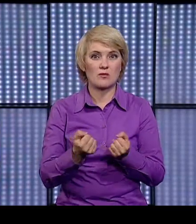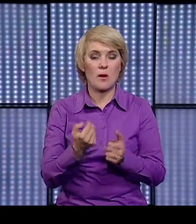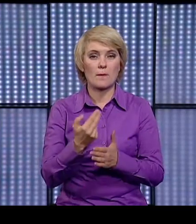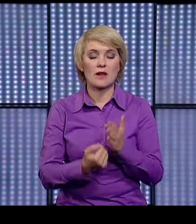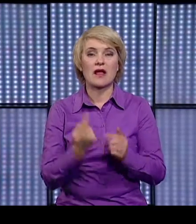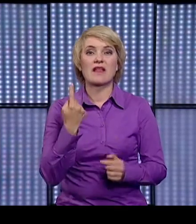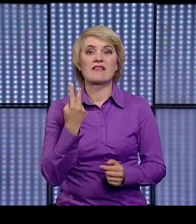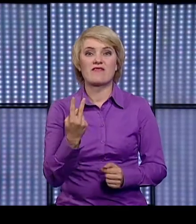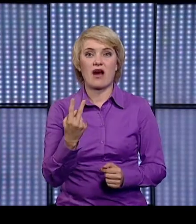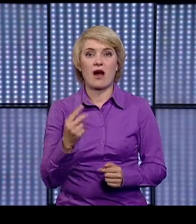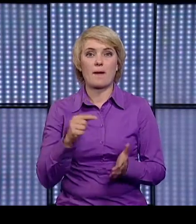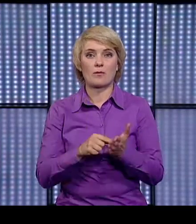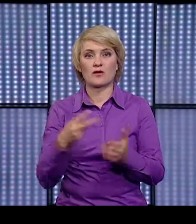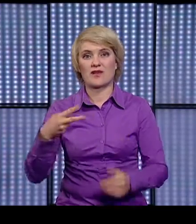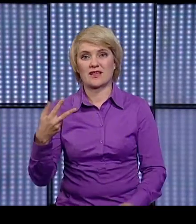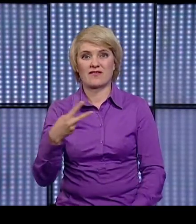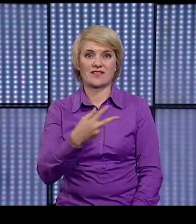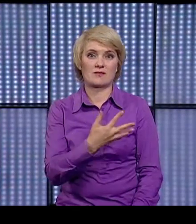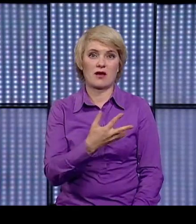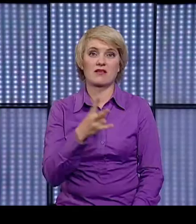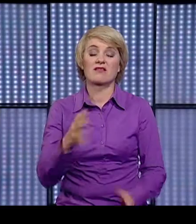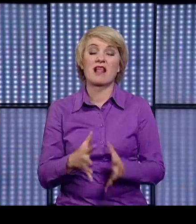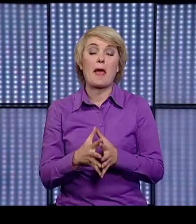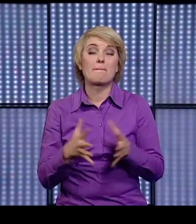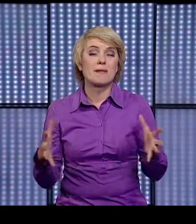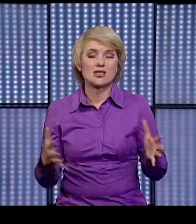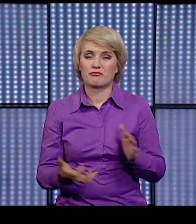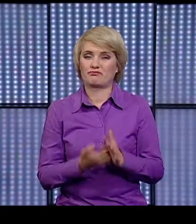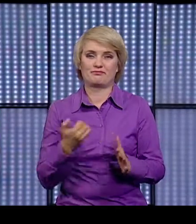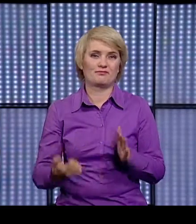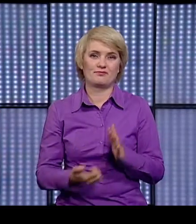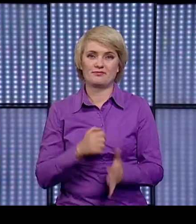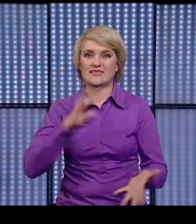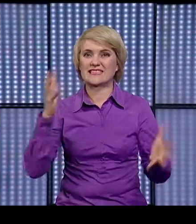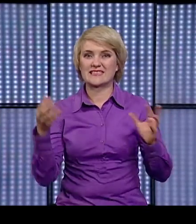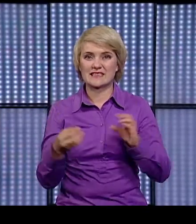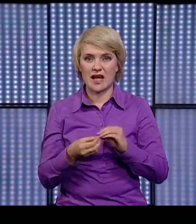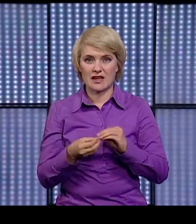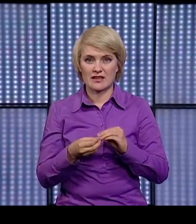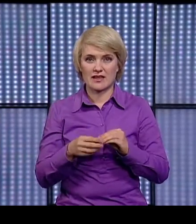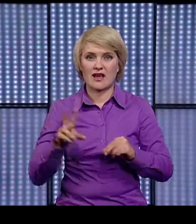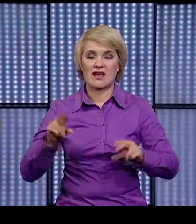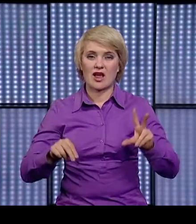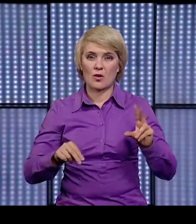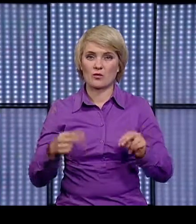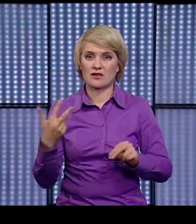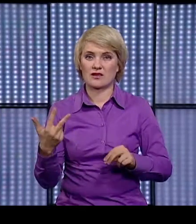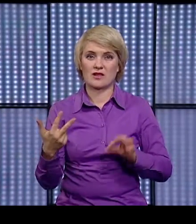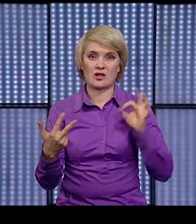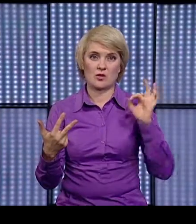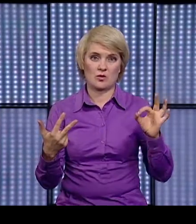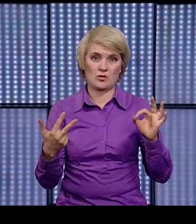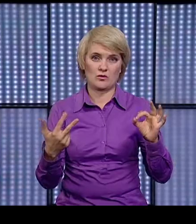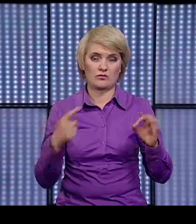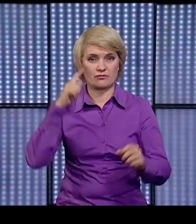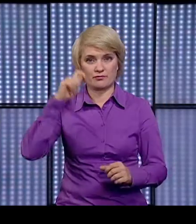2 пункти – 23-25. Втім, на більше синьо-жовтих не вистачило. Загальний рахунок зустрічі – 3-0 на користь збірної Китаю. На